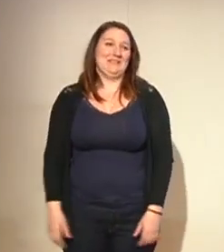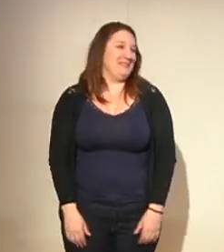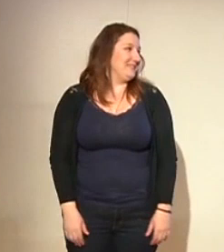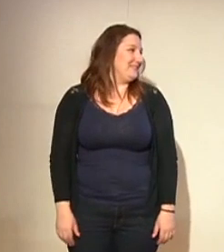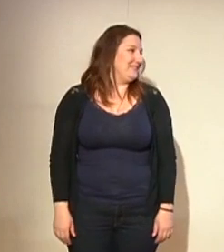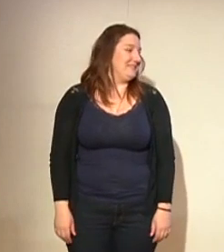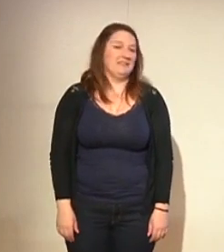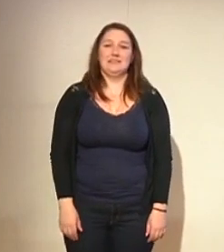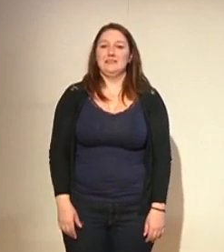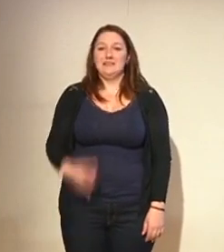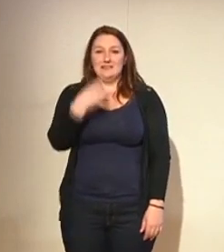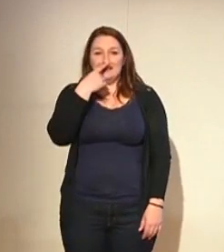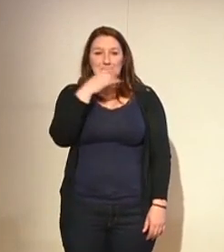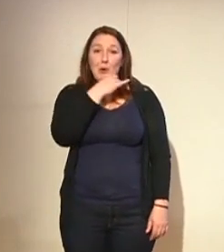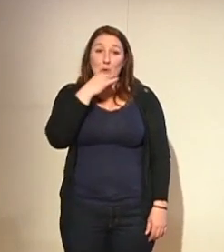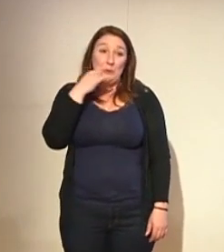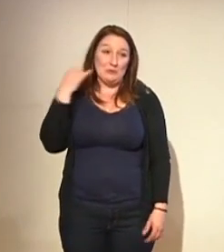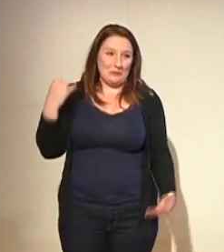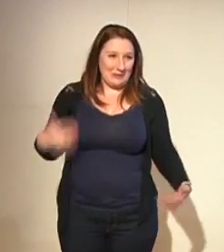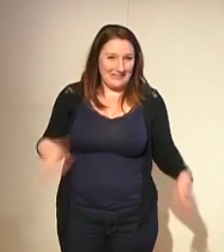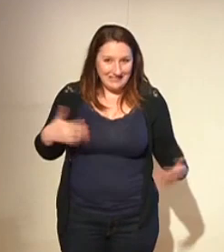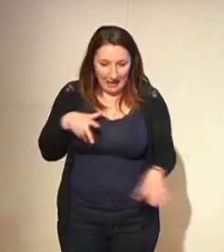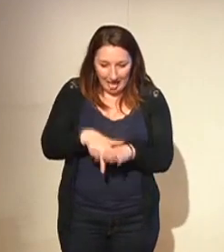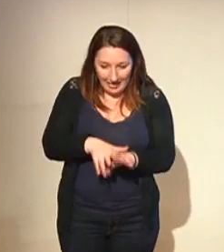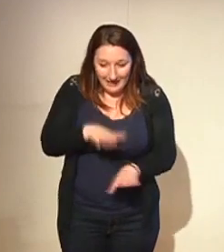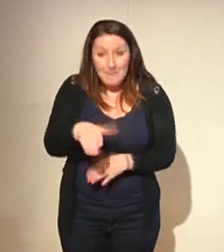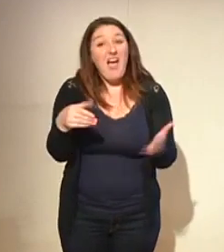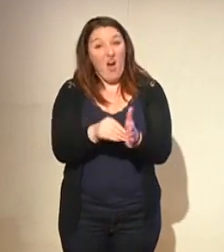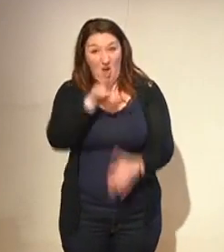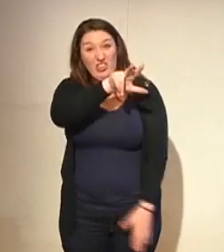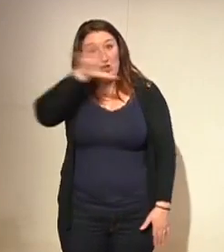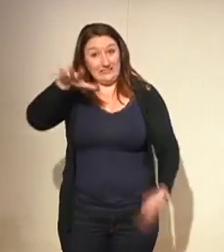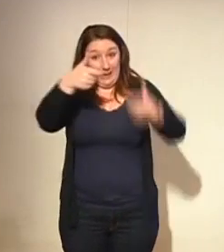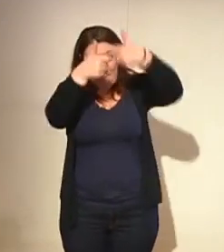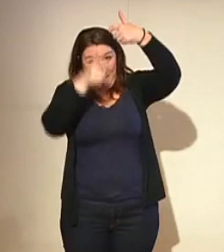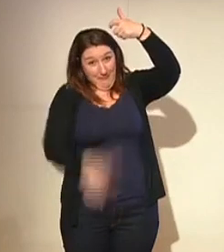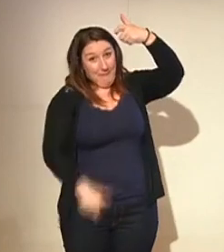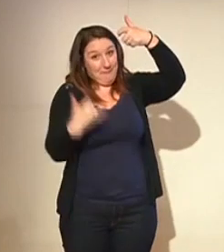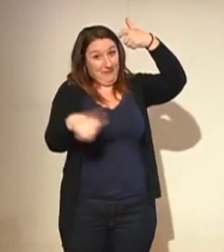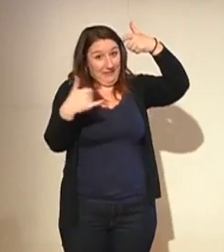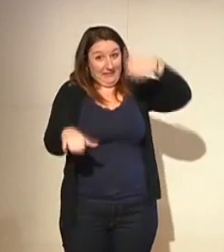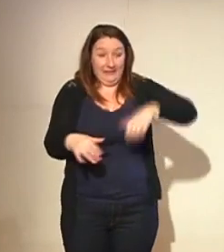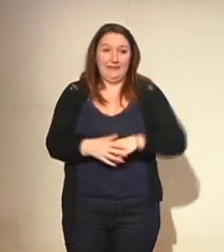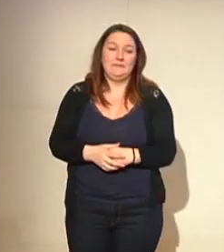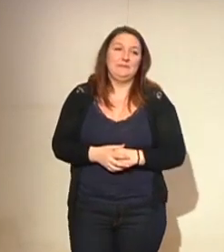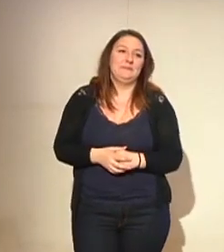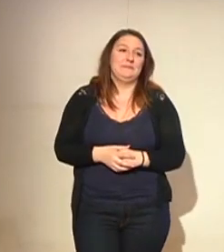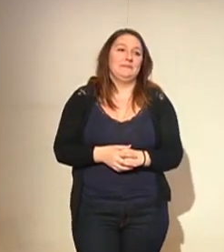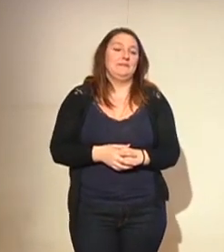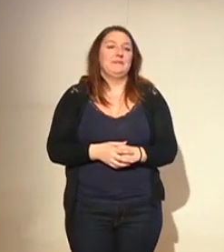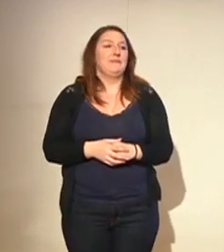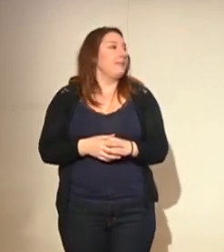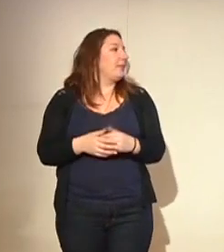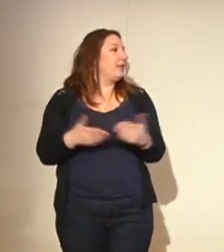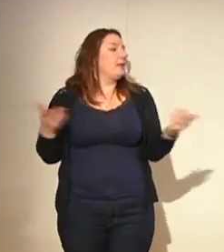merci on sent une légère usure déjà mais il en reste en fait 35 encore hein